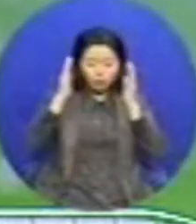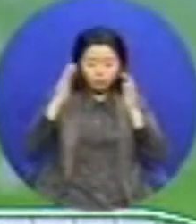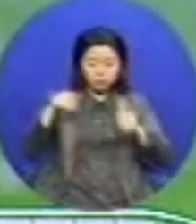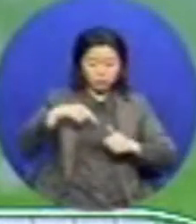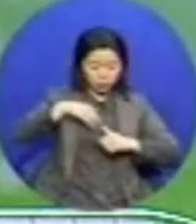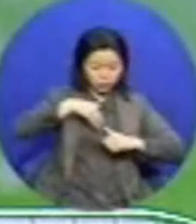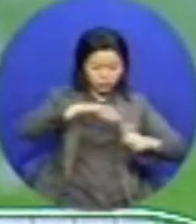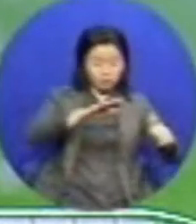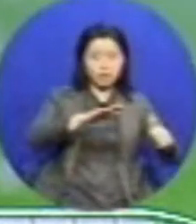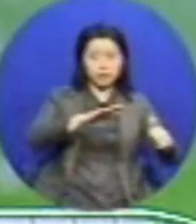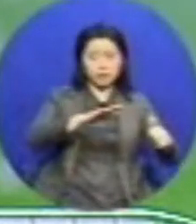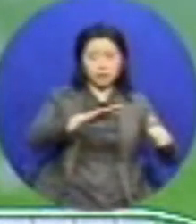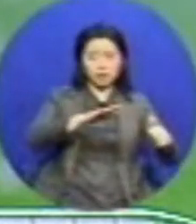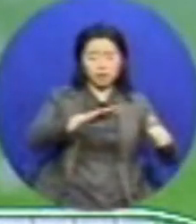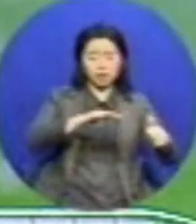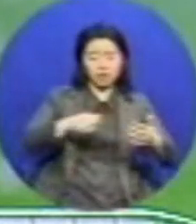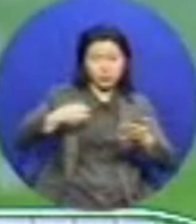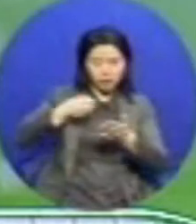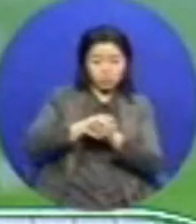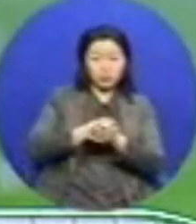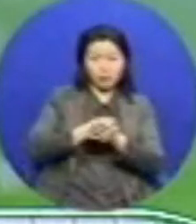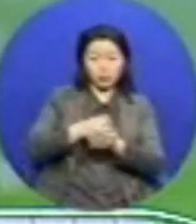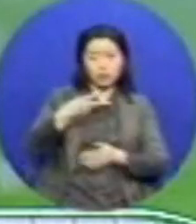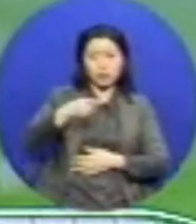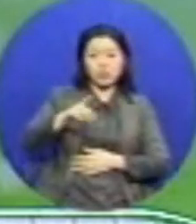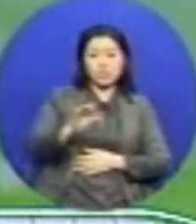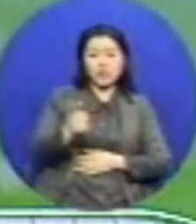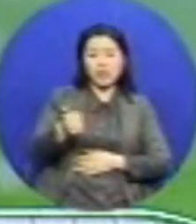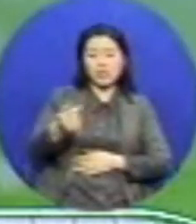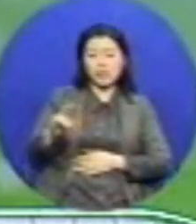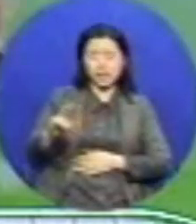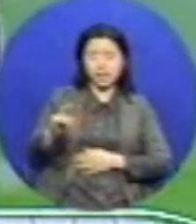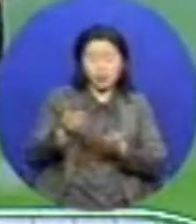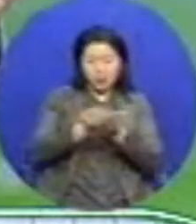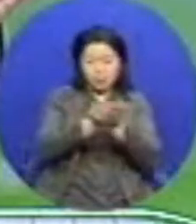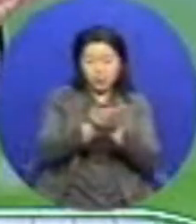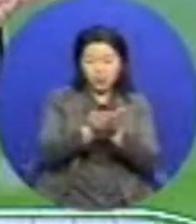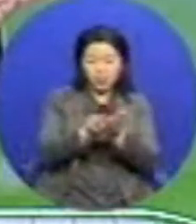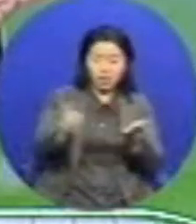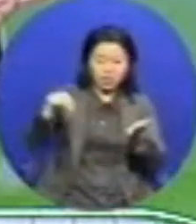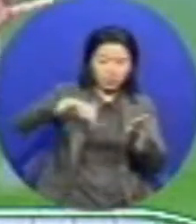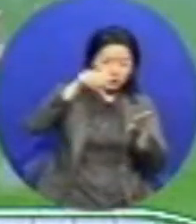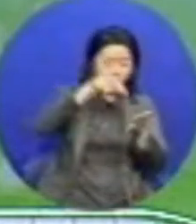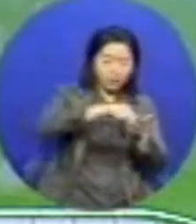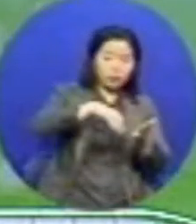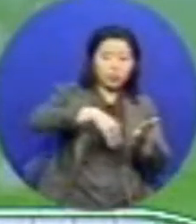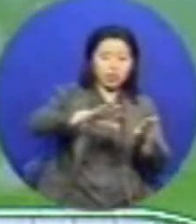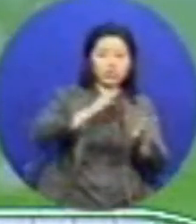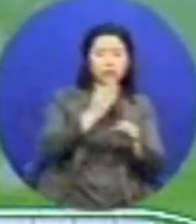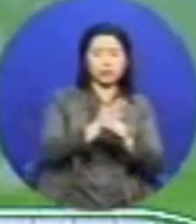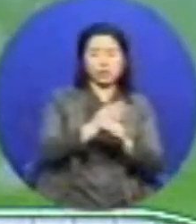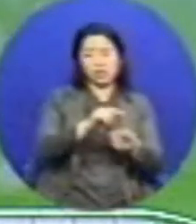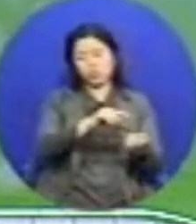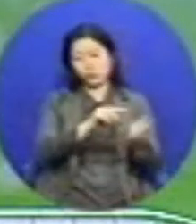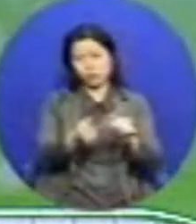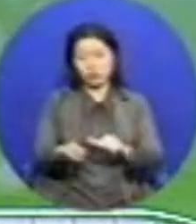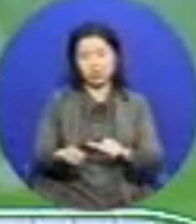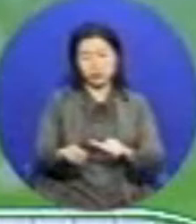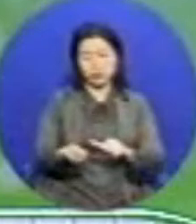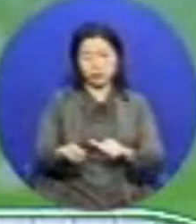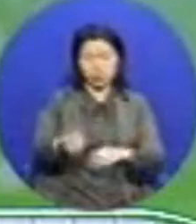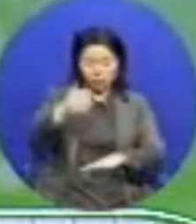되겠다 그러고는 상해로 보내려고 데려 가는 도중에 죽었어요 막내는